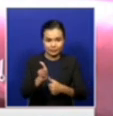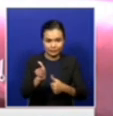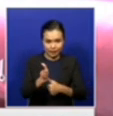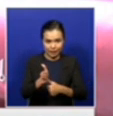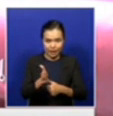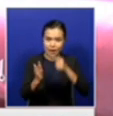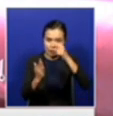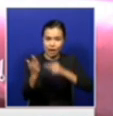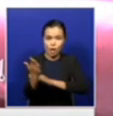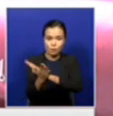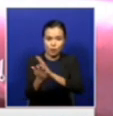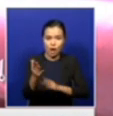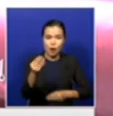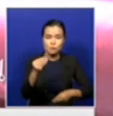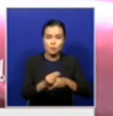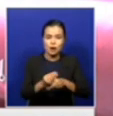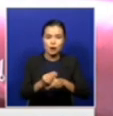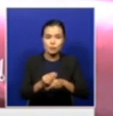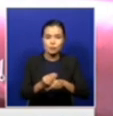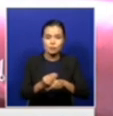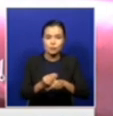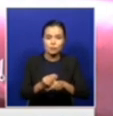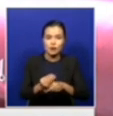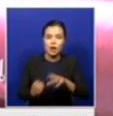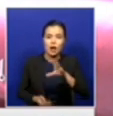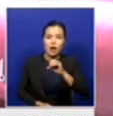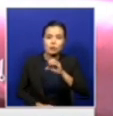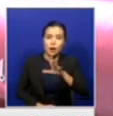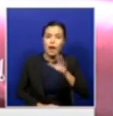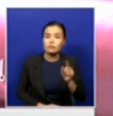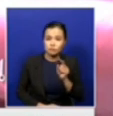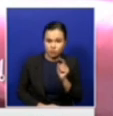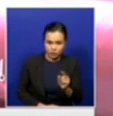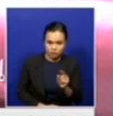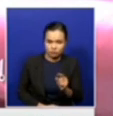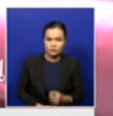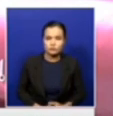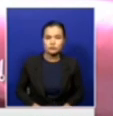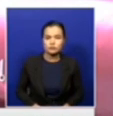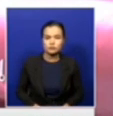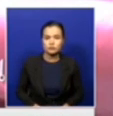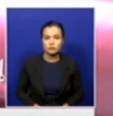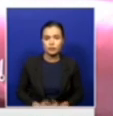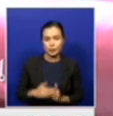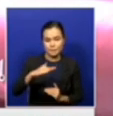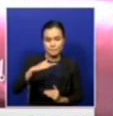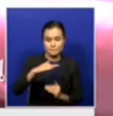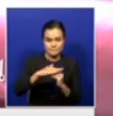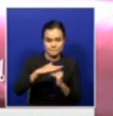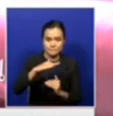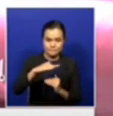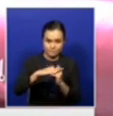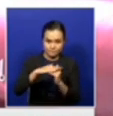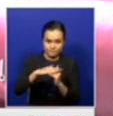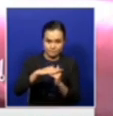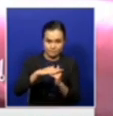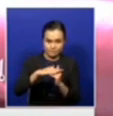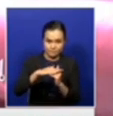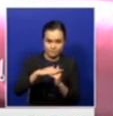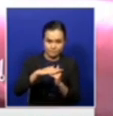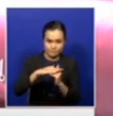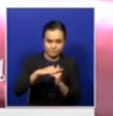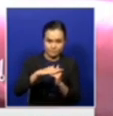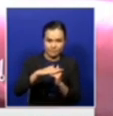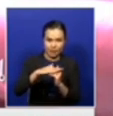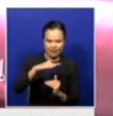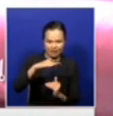งขึ้นถึงร้อยละ55ครับเพราะนั้นจะมีเพดานจะมีช่องเหลือแค่ 5% เท่านั้นเ